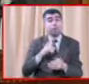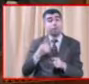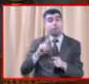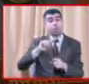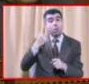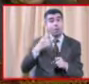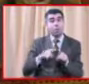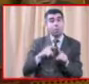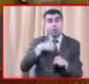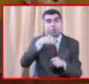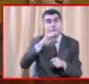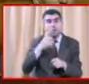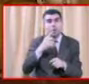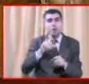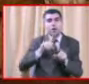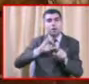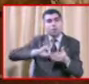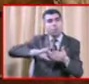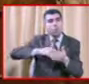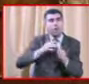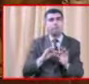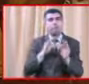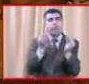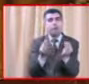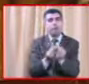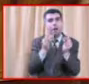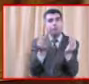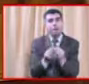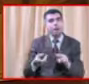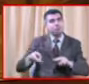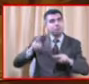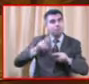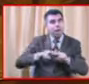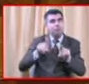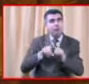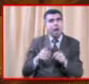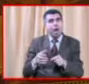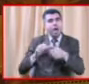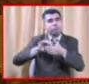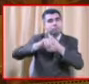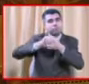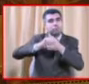المناسبة نوجه تعازينا الحارة لأسر المفقودين وتضامننا معهم.